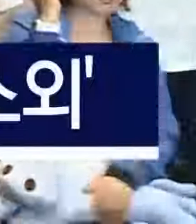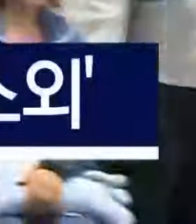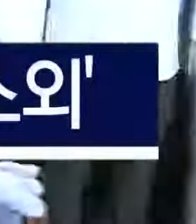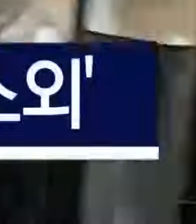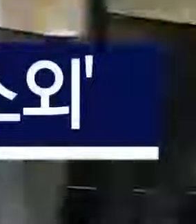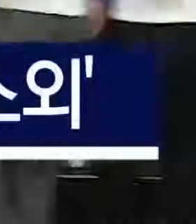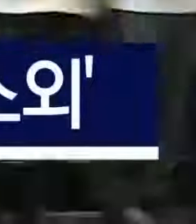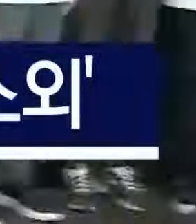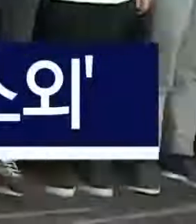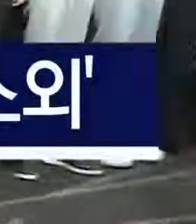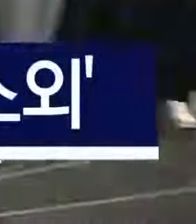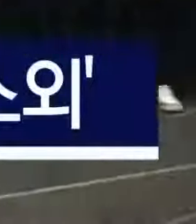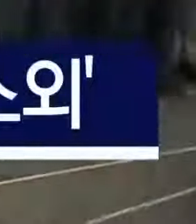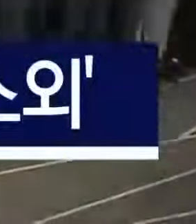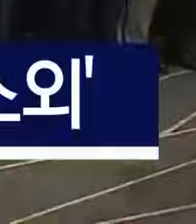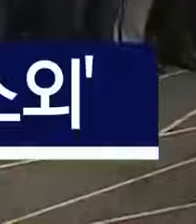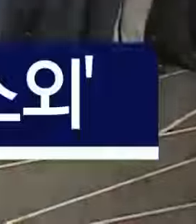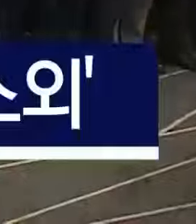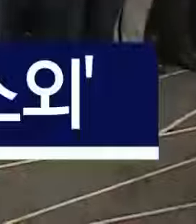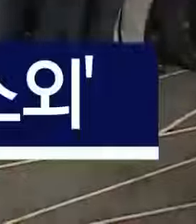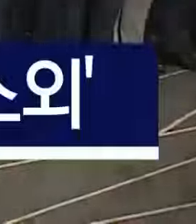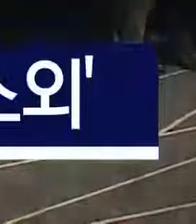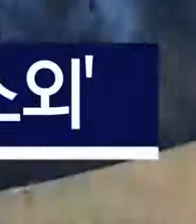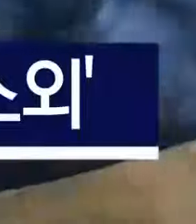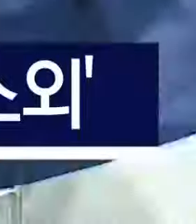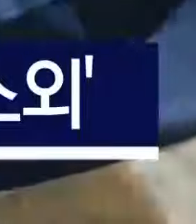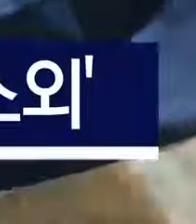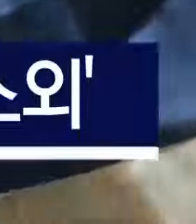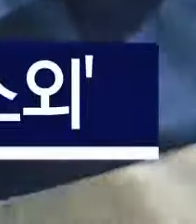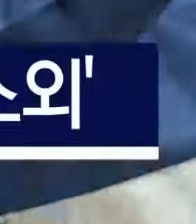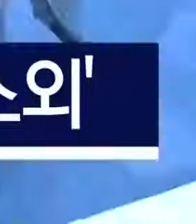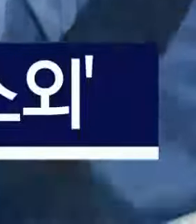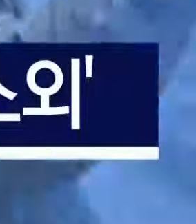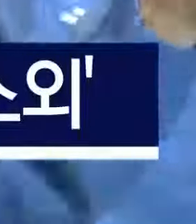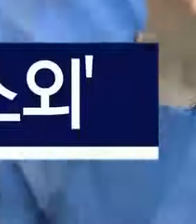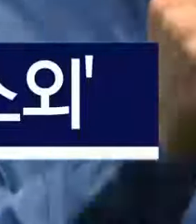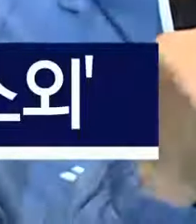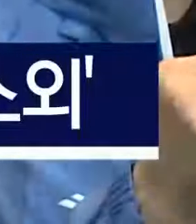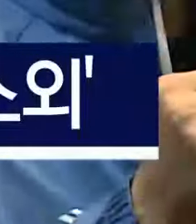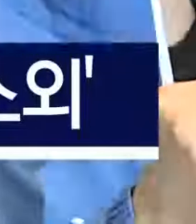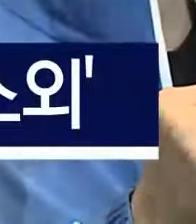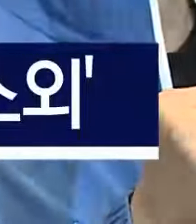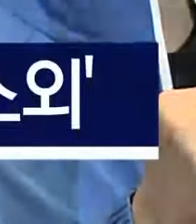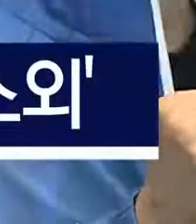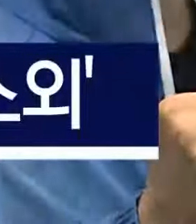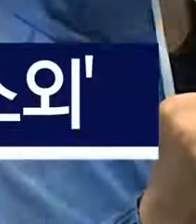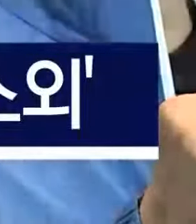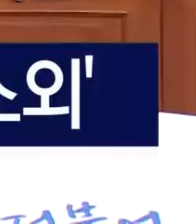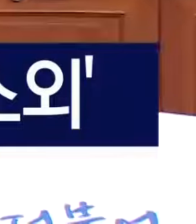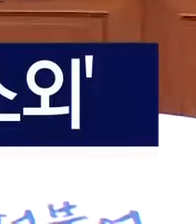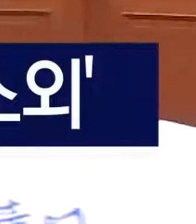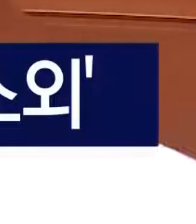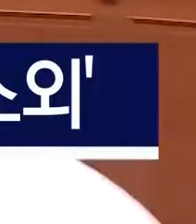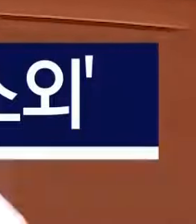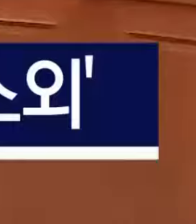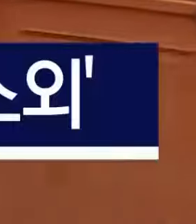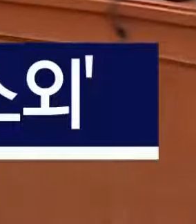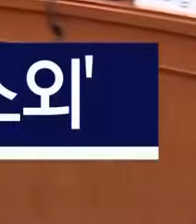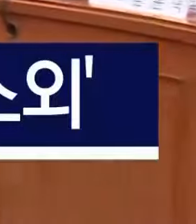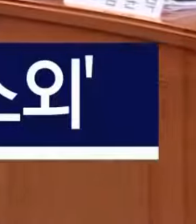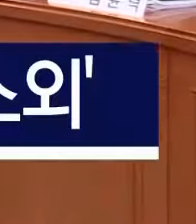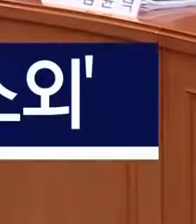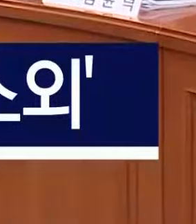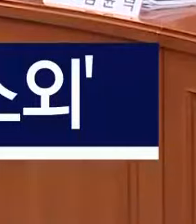10월 재보궐선거를 앞두고 더불어민주당이 호남을 챙기겠다는 입장을 수차례 밝혔습니다. 하지만 호남 소외가